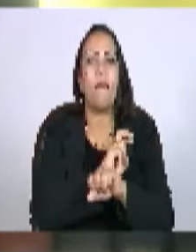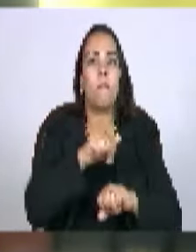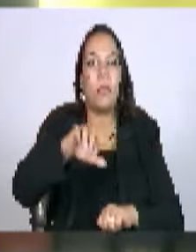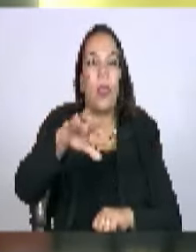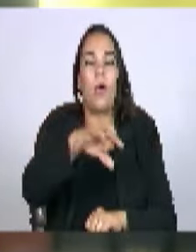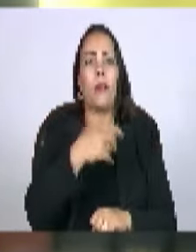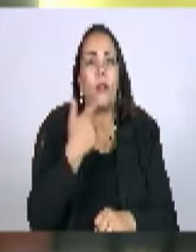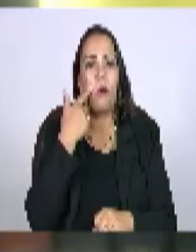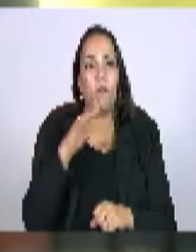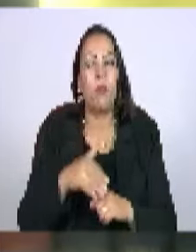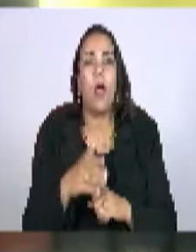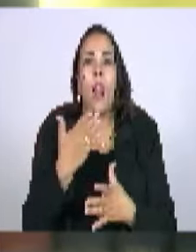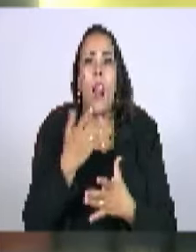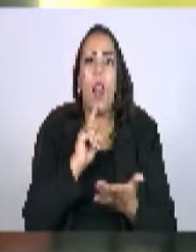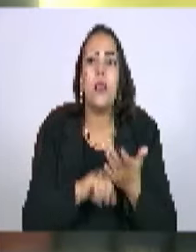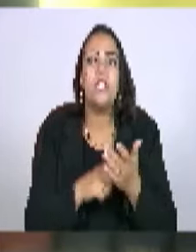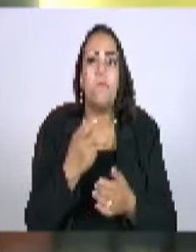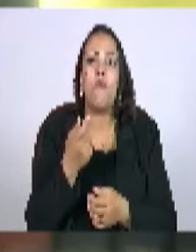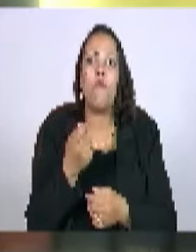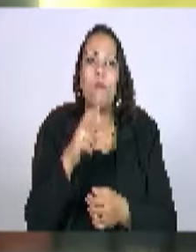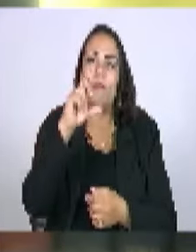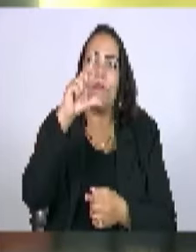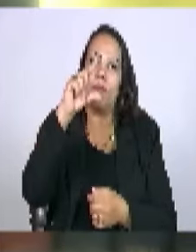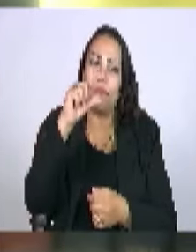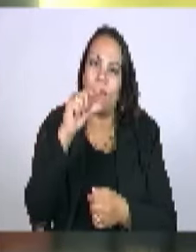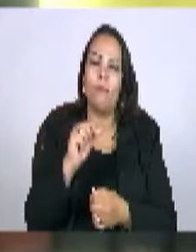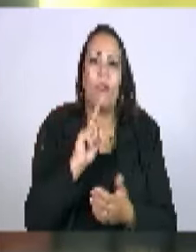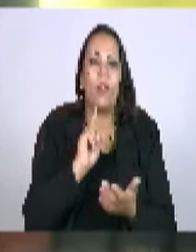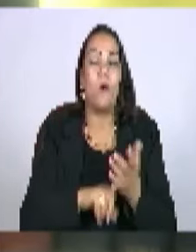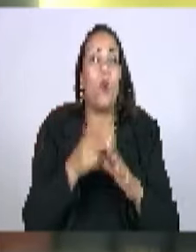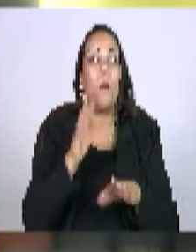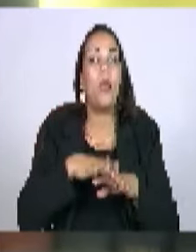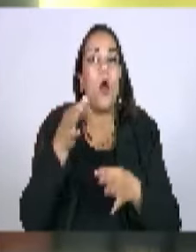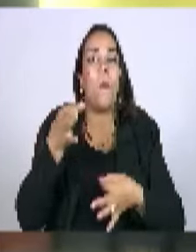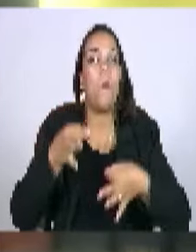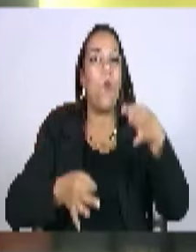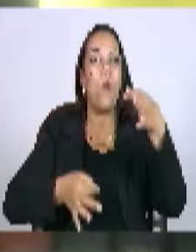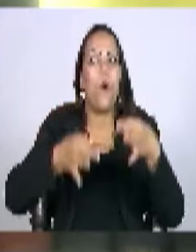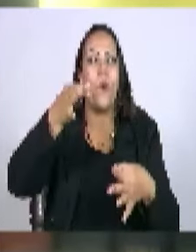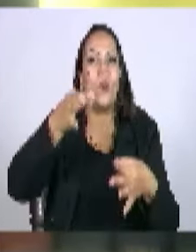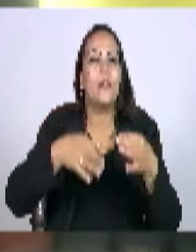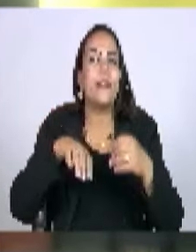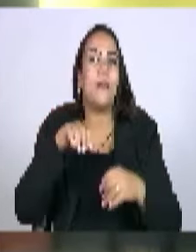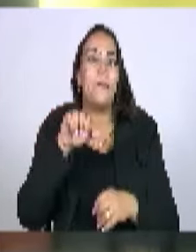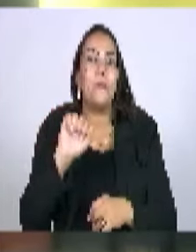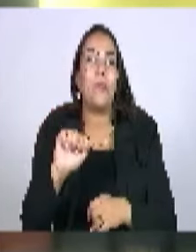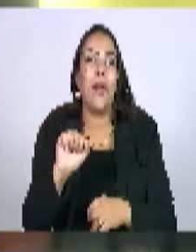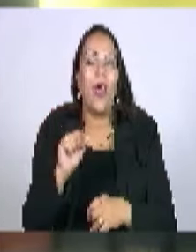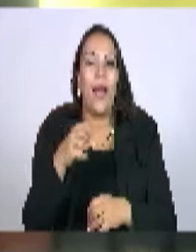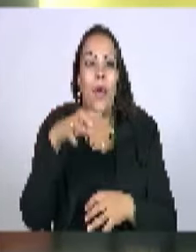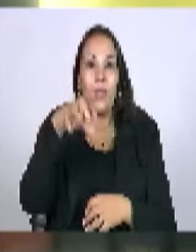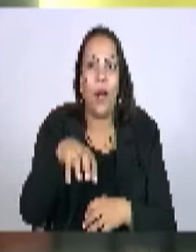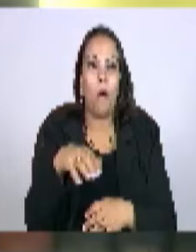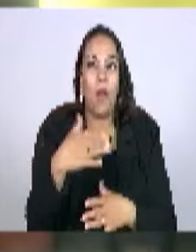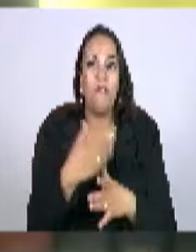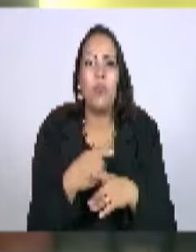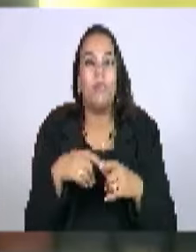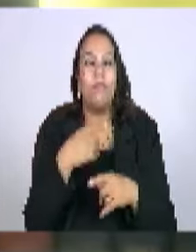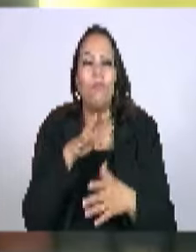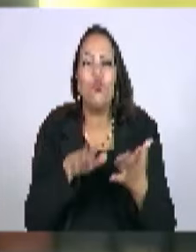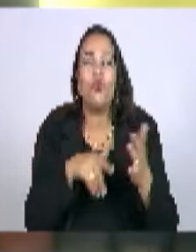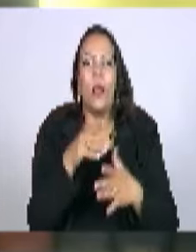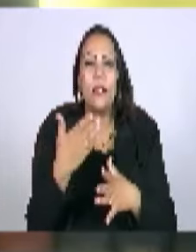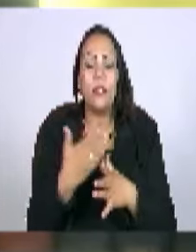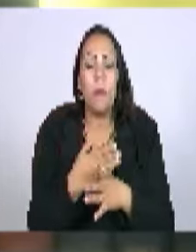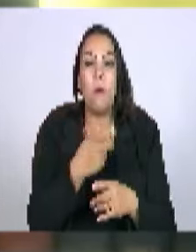فبتقول لك لازم نخفض الدين العام والميزانيه بتاعه الدوله اصلا ما فيها عجز عجز ما بين الايرادات والمصروفات فبيقول